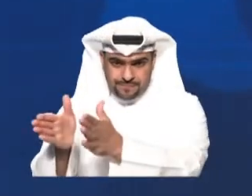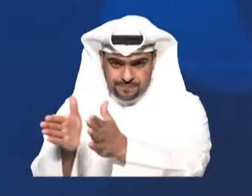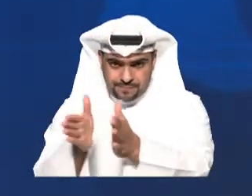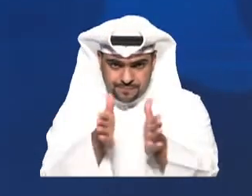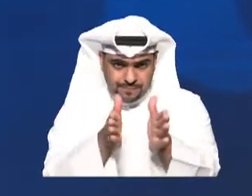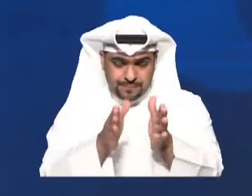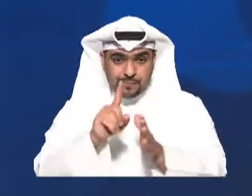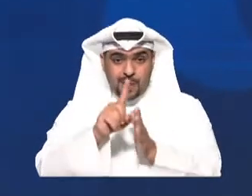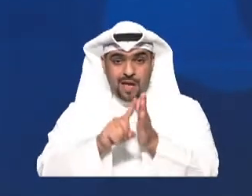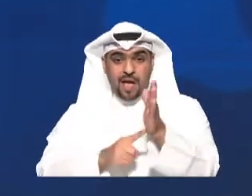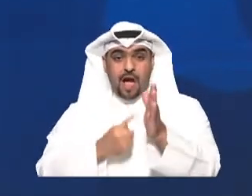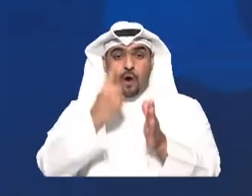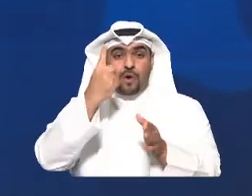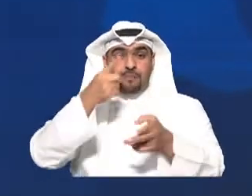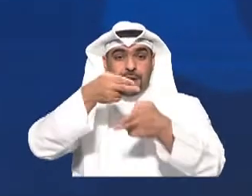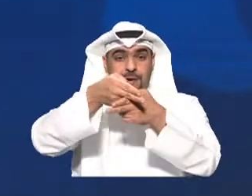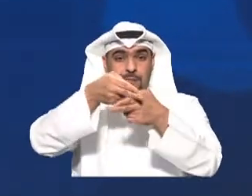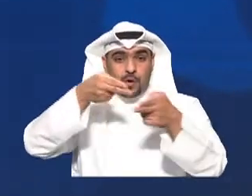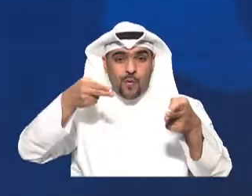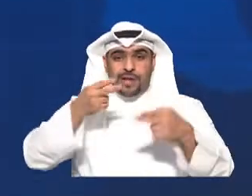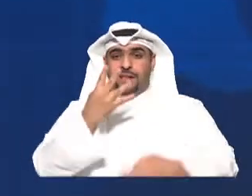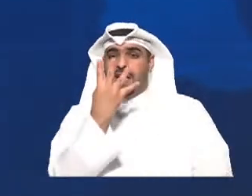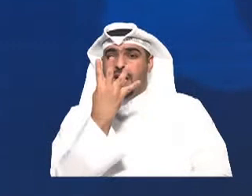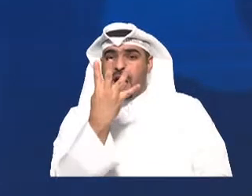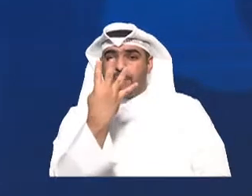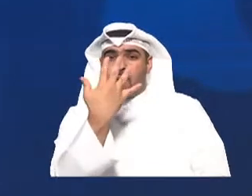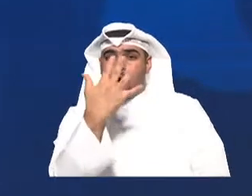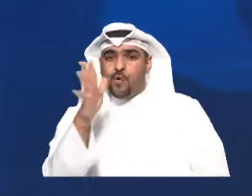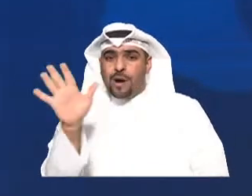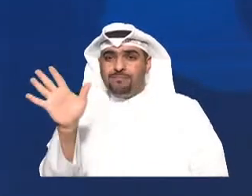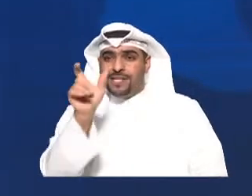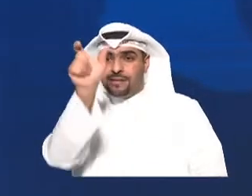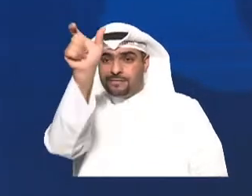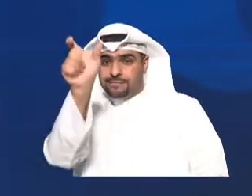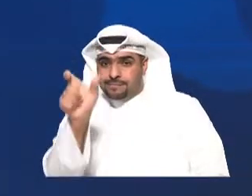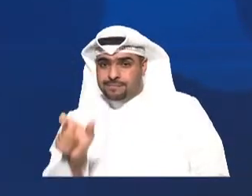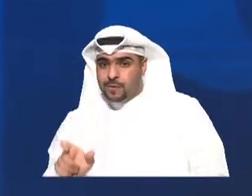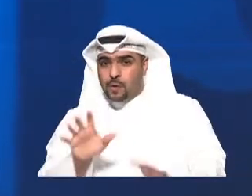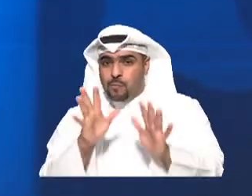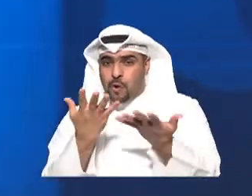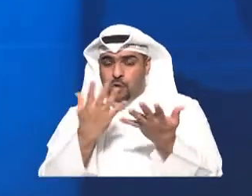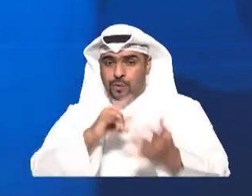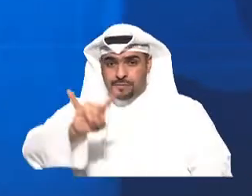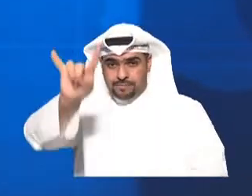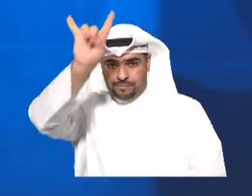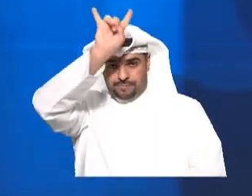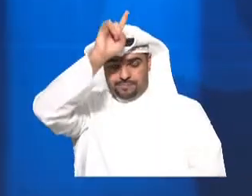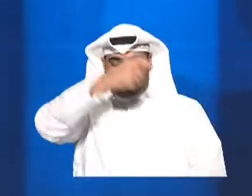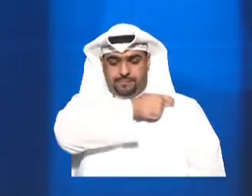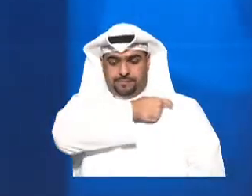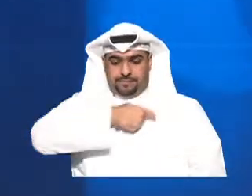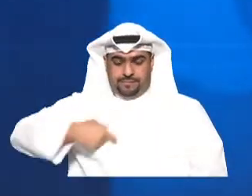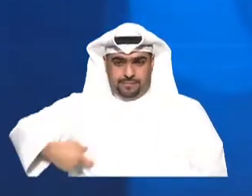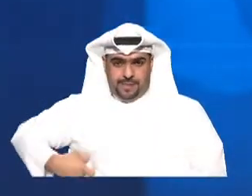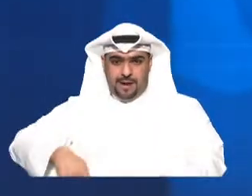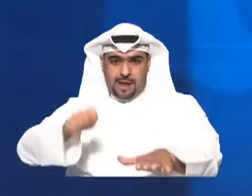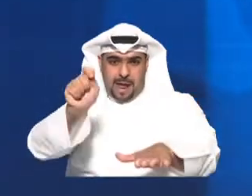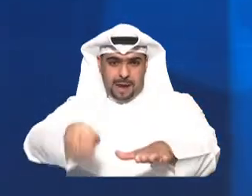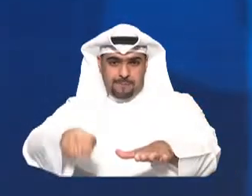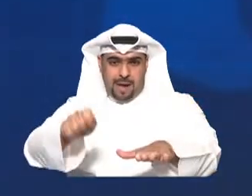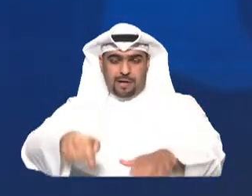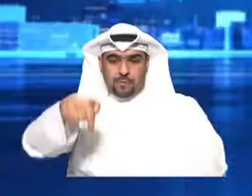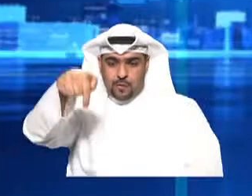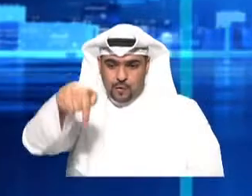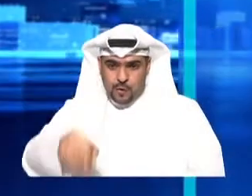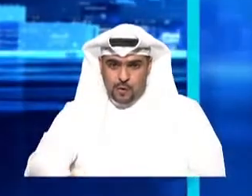50 قاضيا اليمين قانونية أمام رئيس المجلس الأعلى للقضاء رئيس محكمتي الدستورية والتمييز